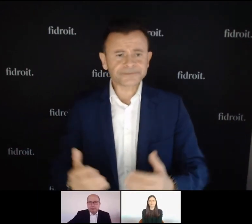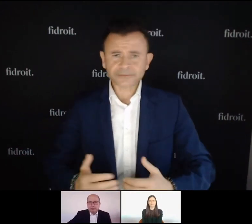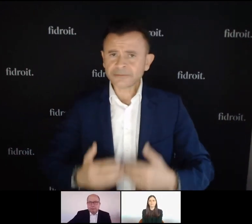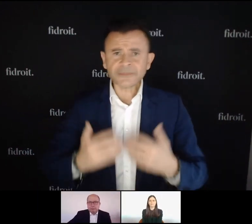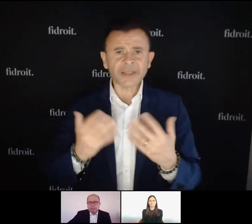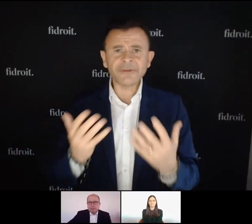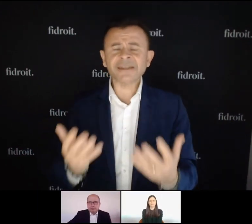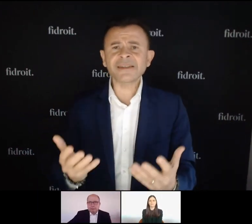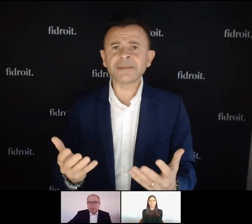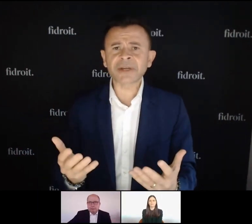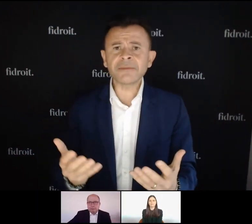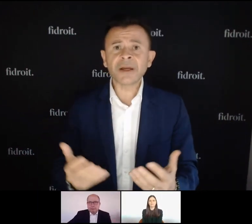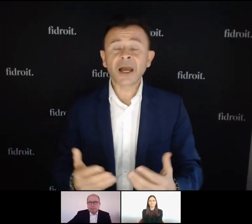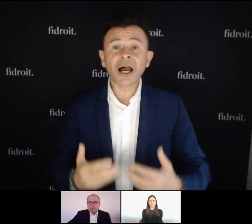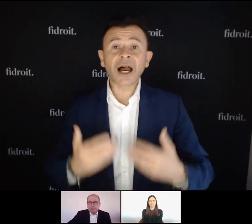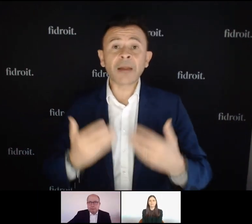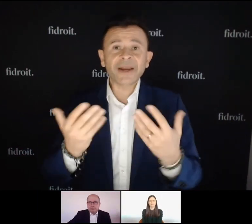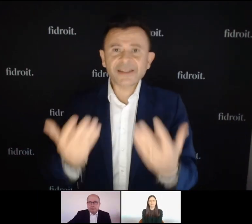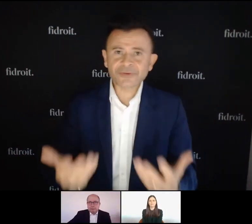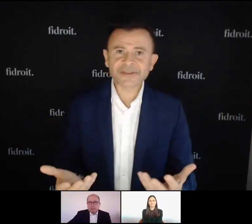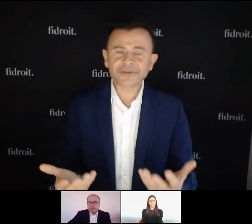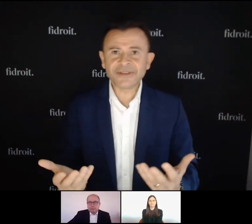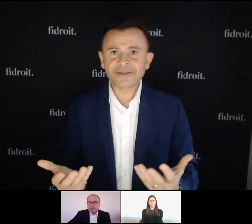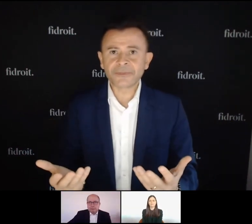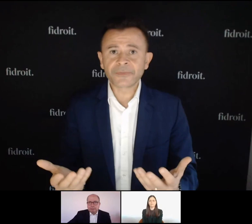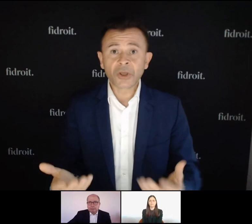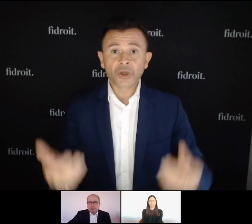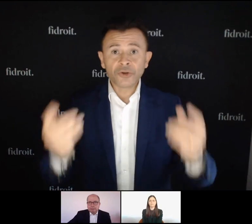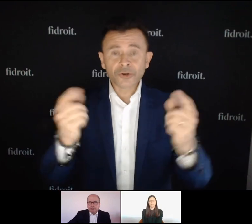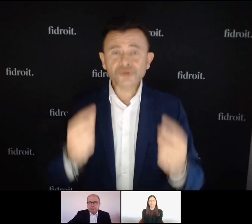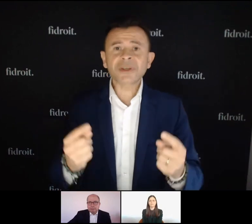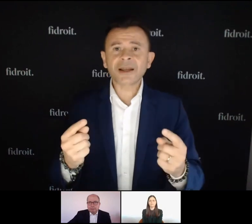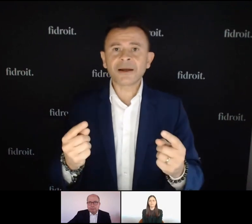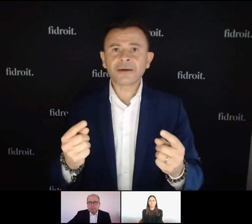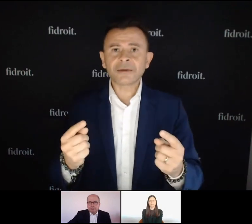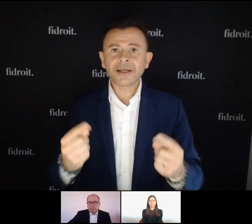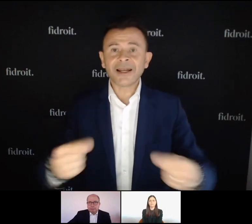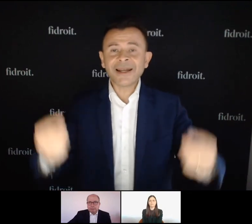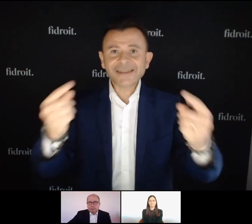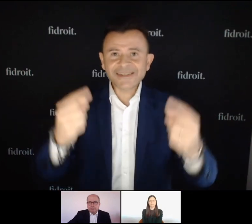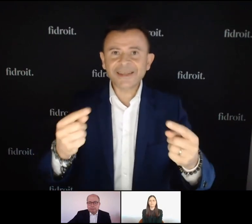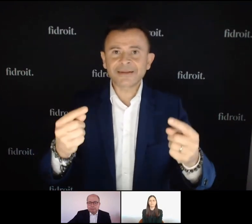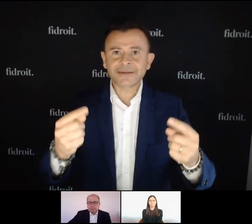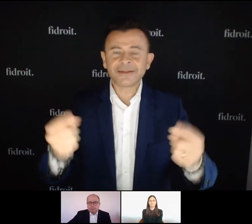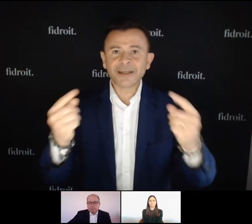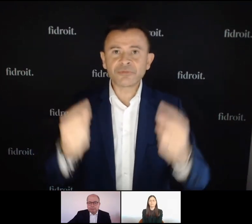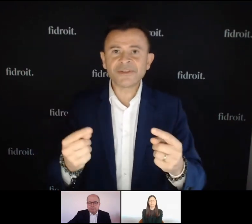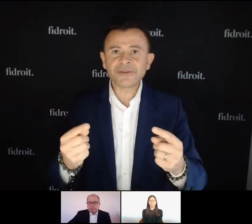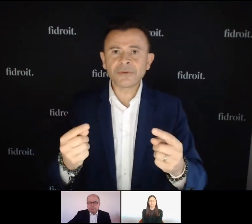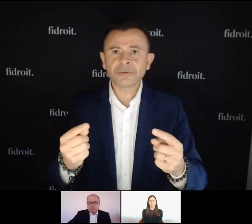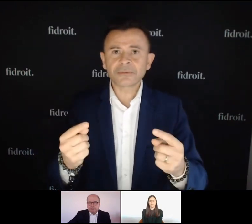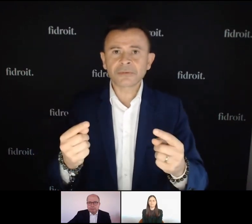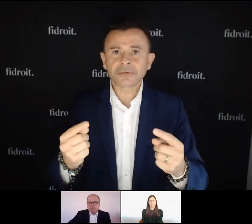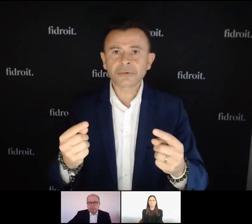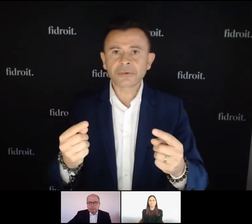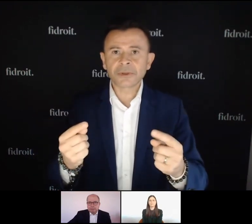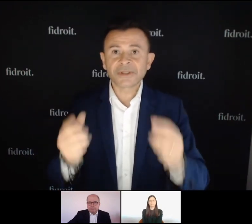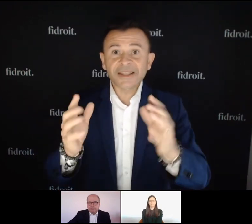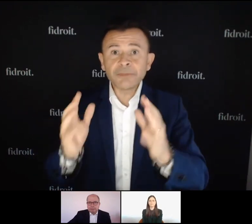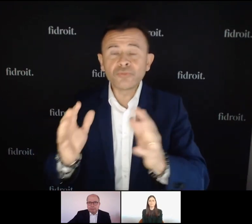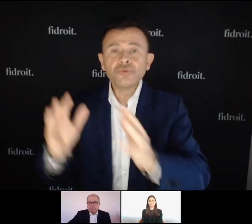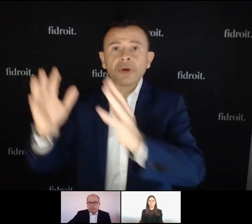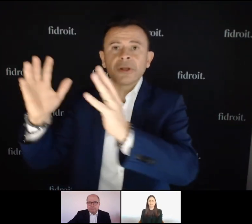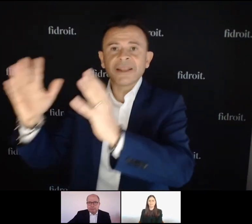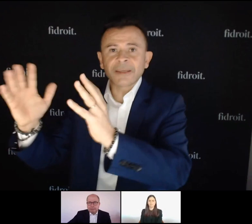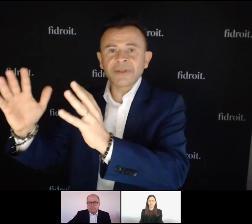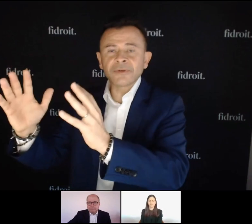deviez verser des primes après 70 ans, dans ce cas-là, l'assiette d'imposition, ça